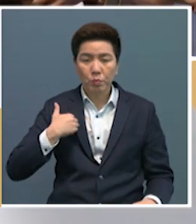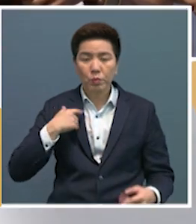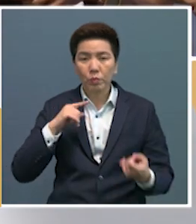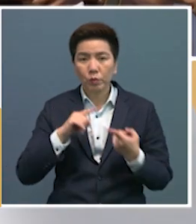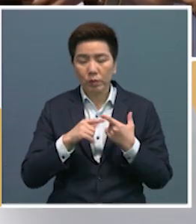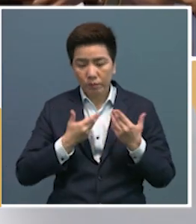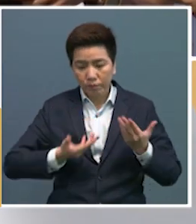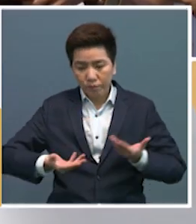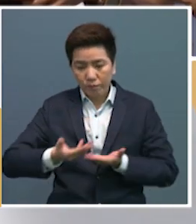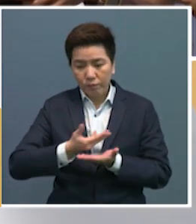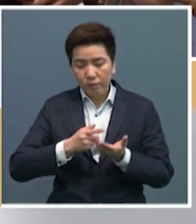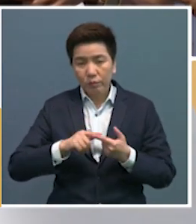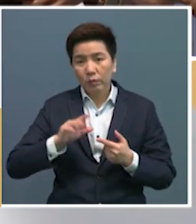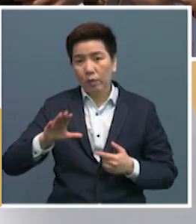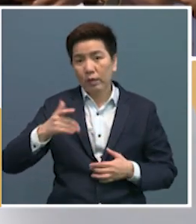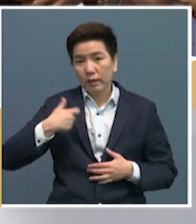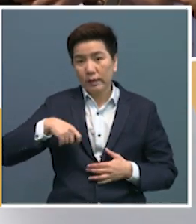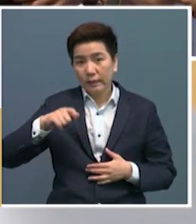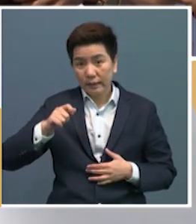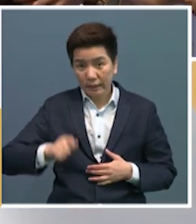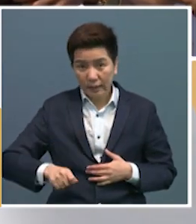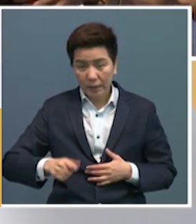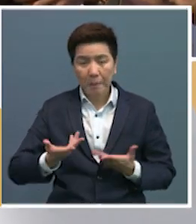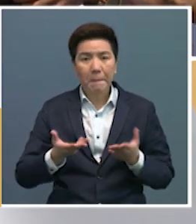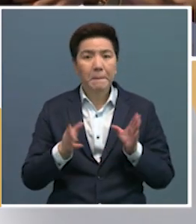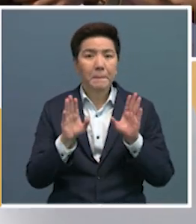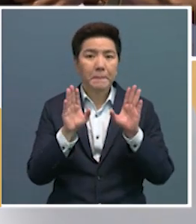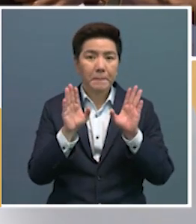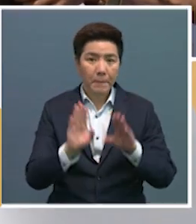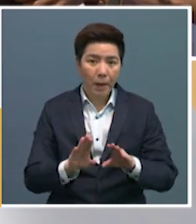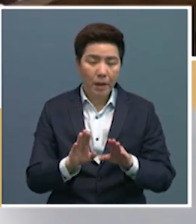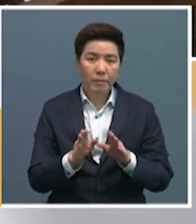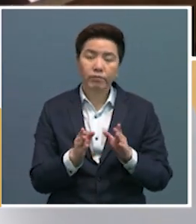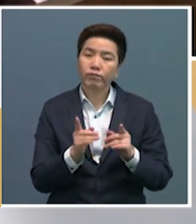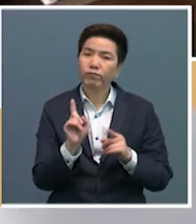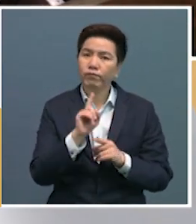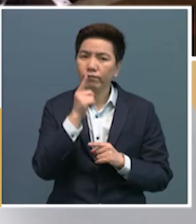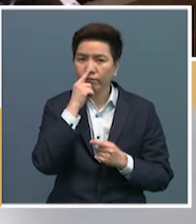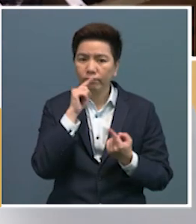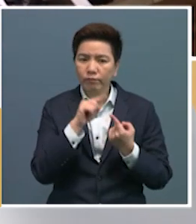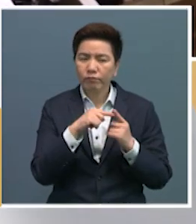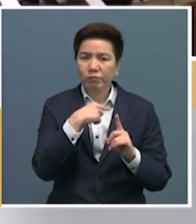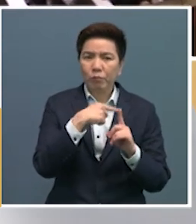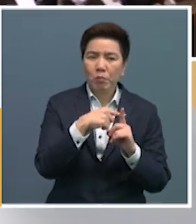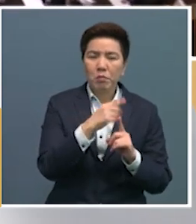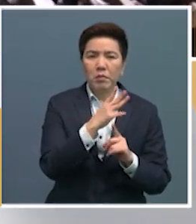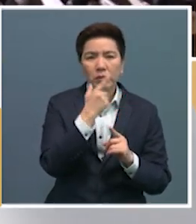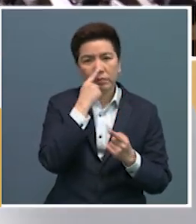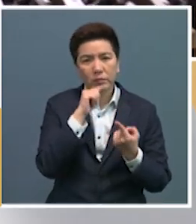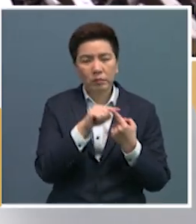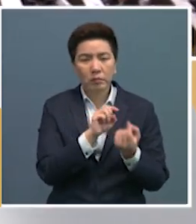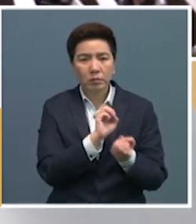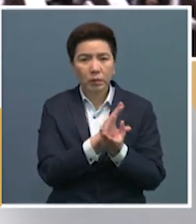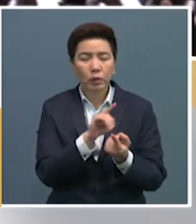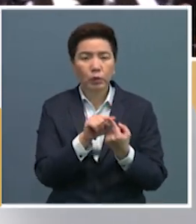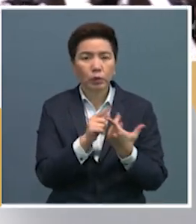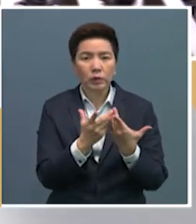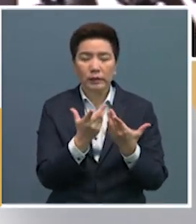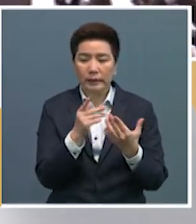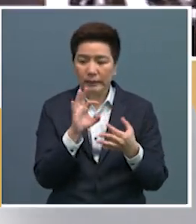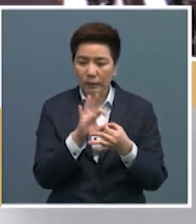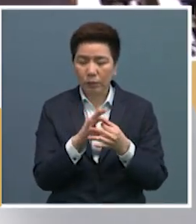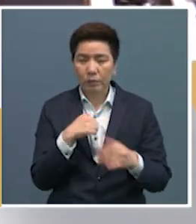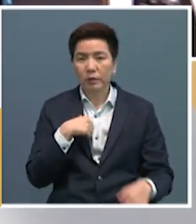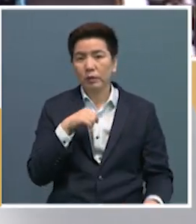ว่าผลวินิจฉัยของทางศาลรัฐธรรมนูญเนี่ยจะออกมาไปในทางที่อาจจะไม่เป็นบวกนักต่อการที่จะมี